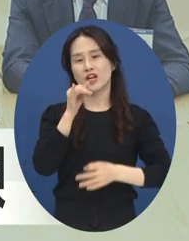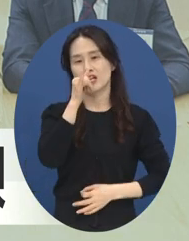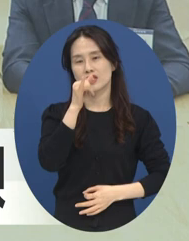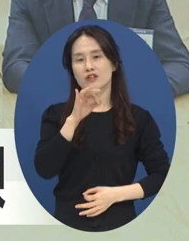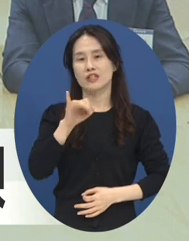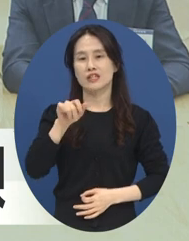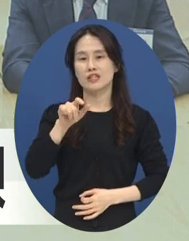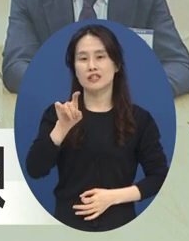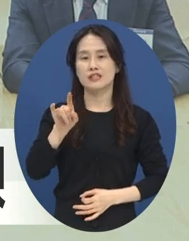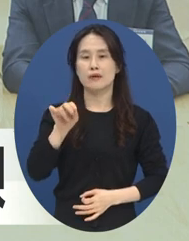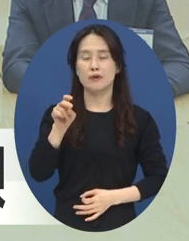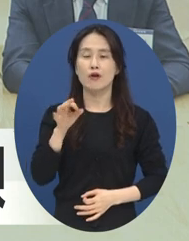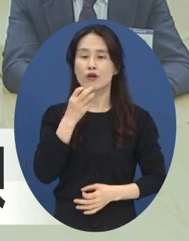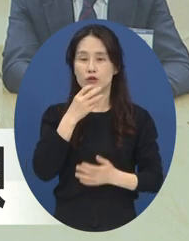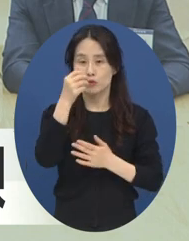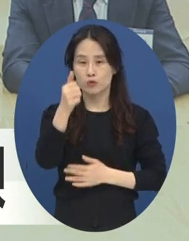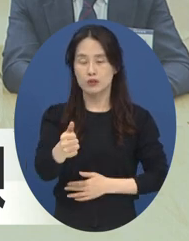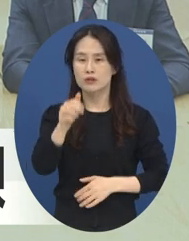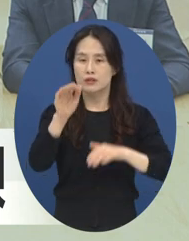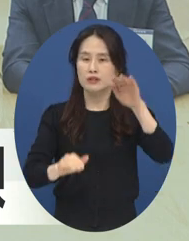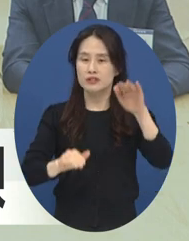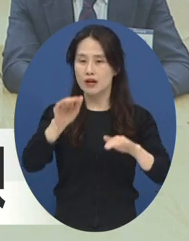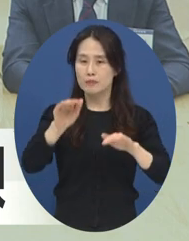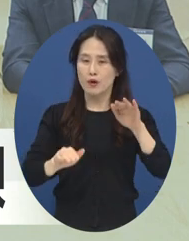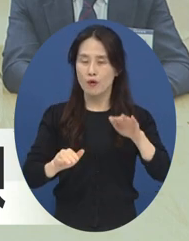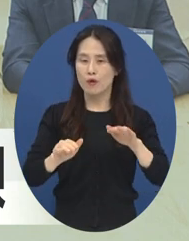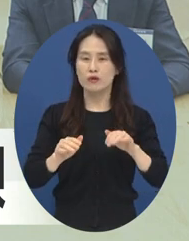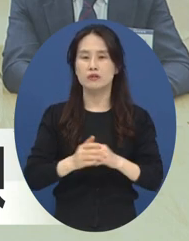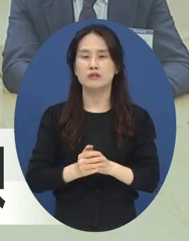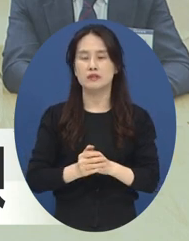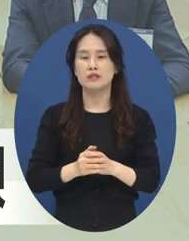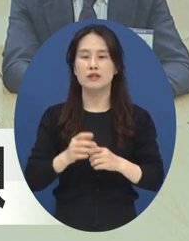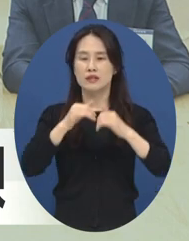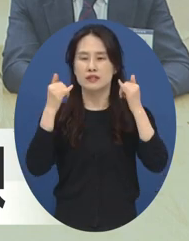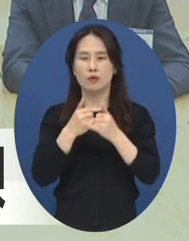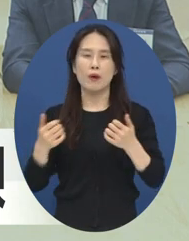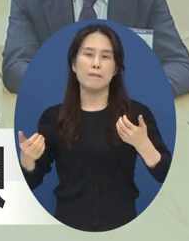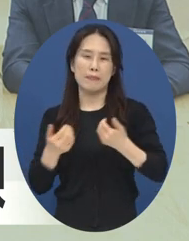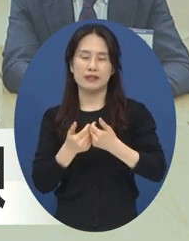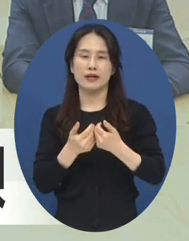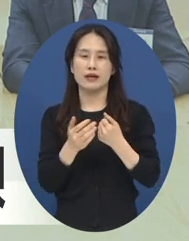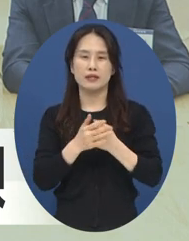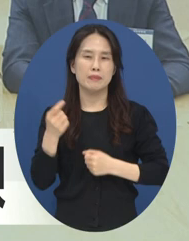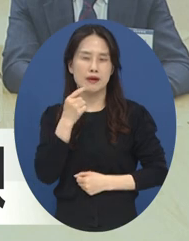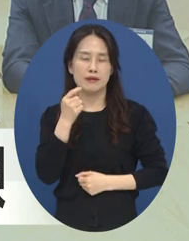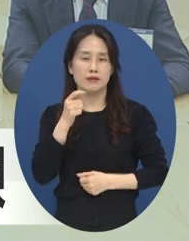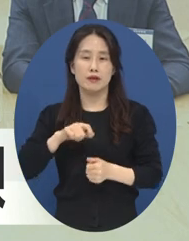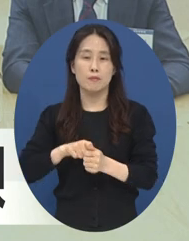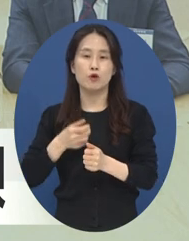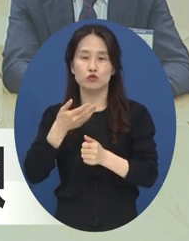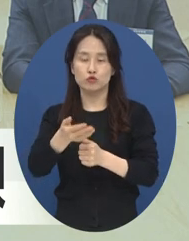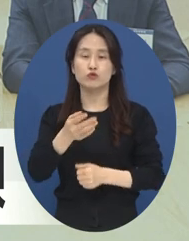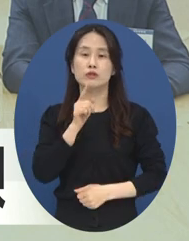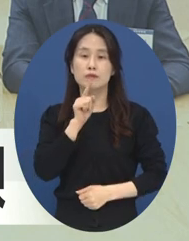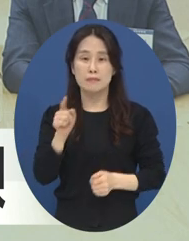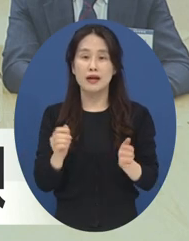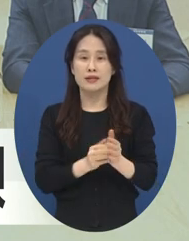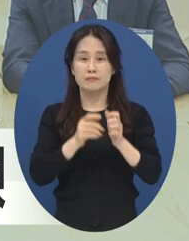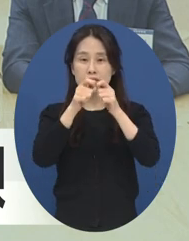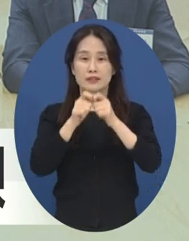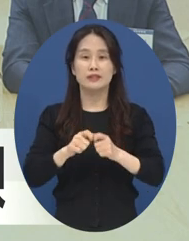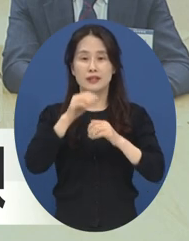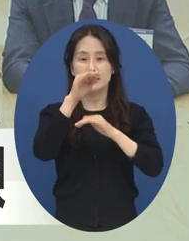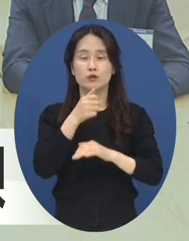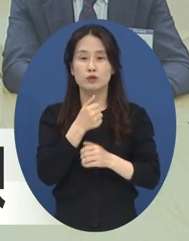이재명 경기도지사는 이러한 지역화폐 차별 거래는 반사회적 행위라며 강력한 조치를 취하겠다고 밝혔는데요. 자세한